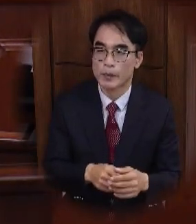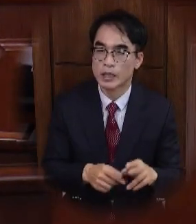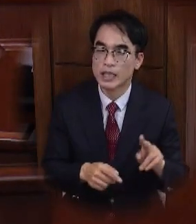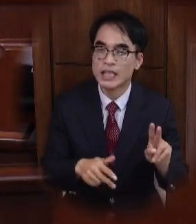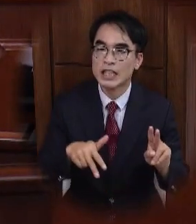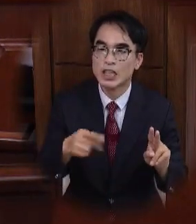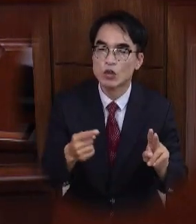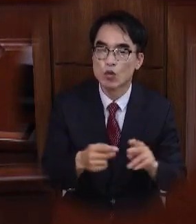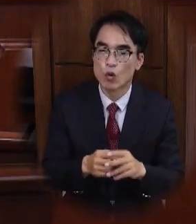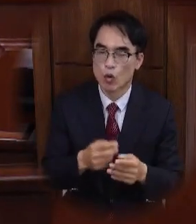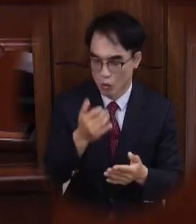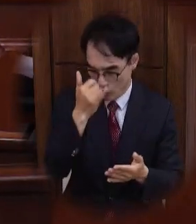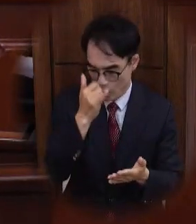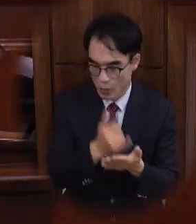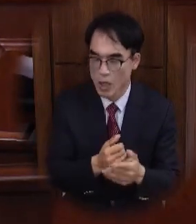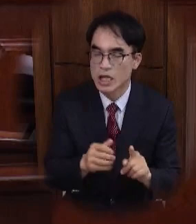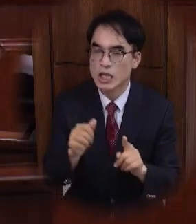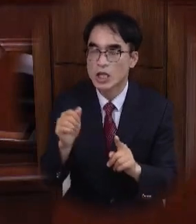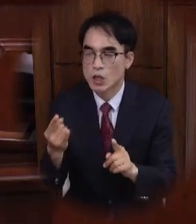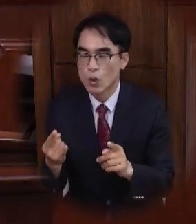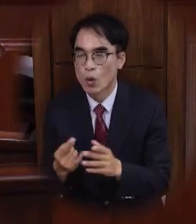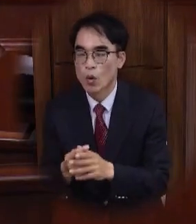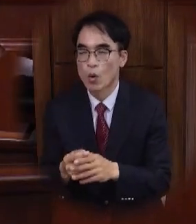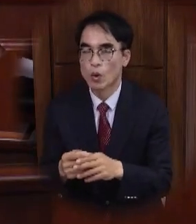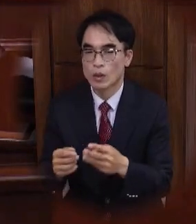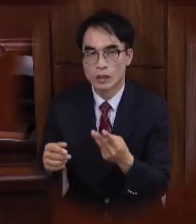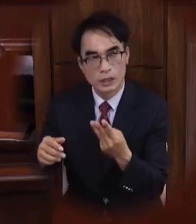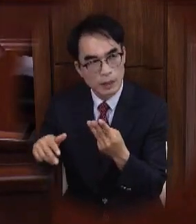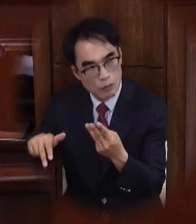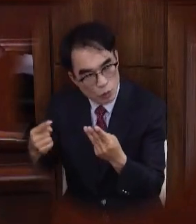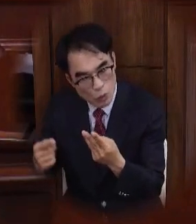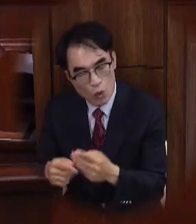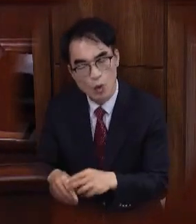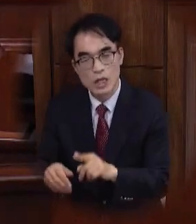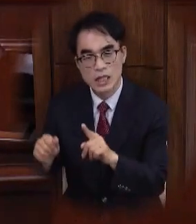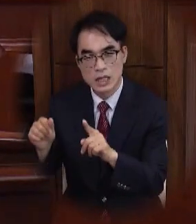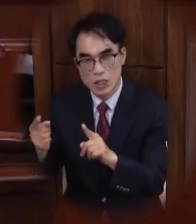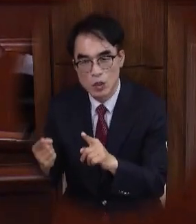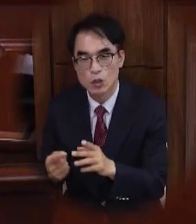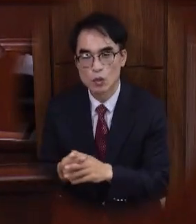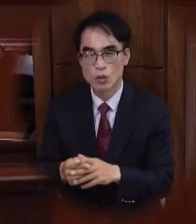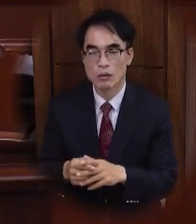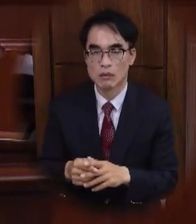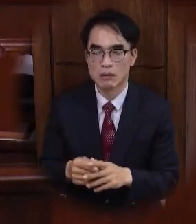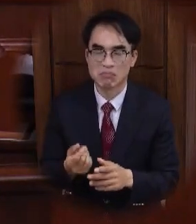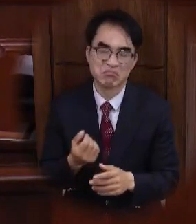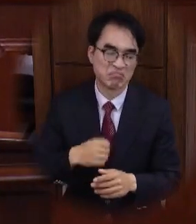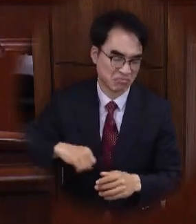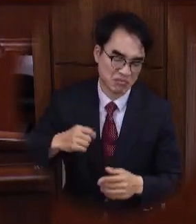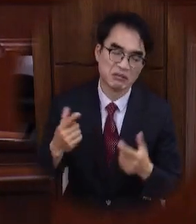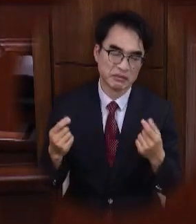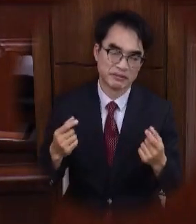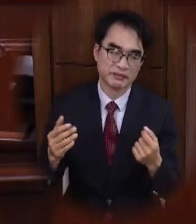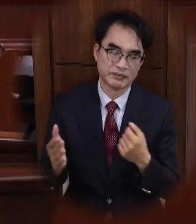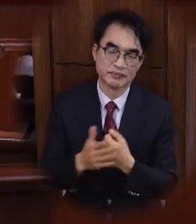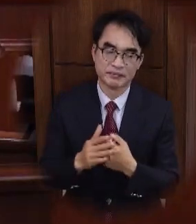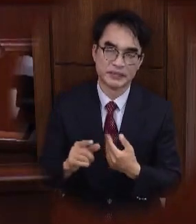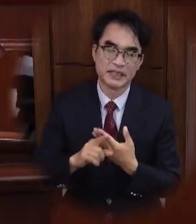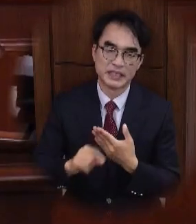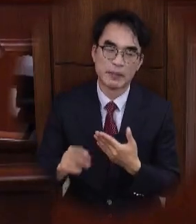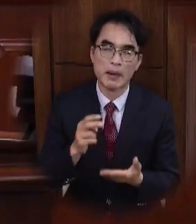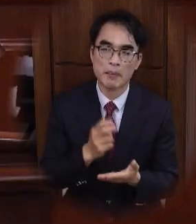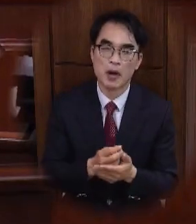2조 유리 강령 제 1호 및 제 3조 제 1호를 현저하게 반하 있으며 지방자치법 제